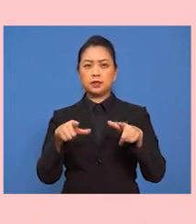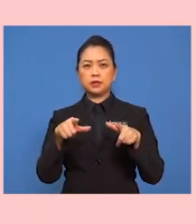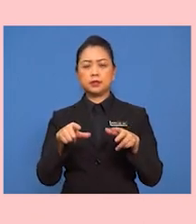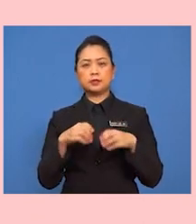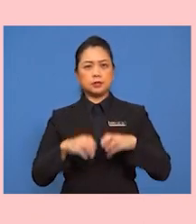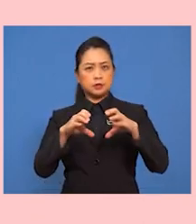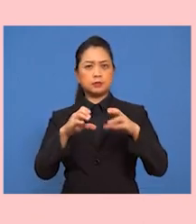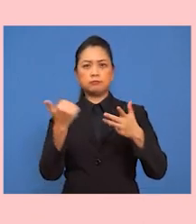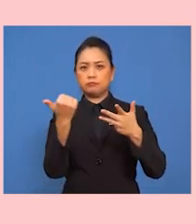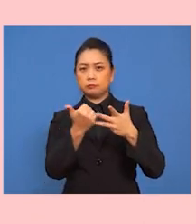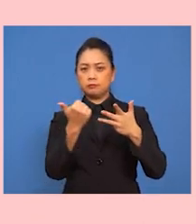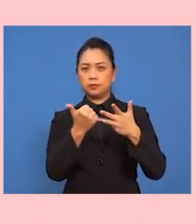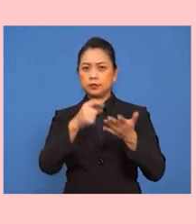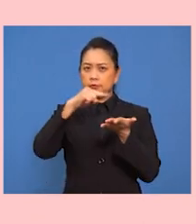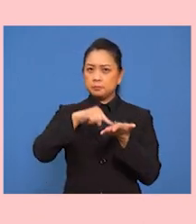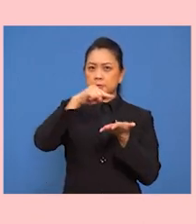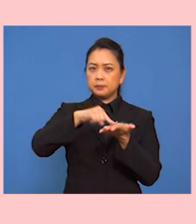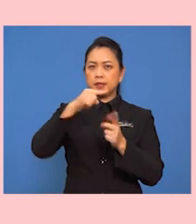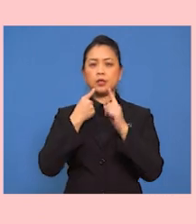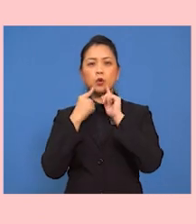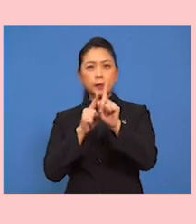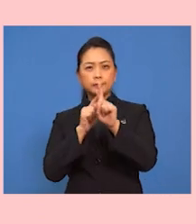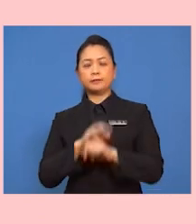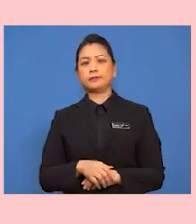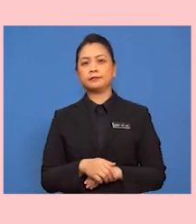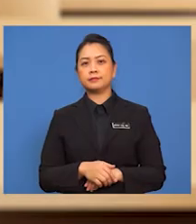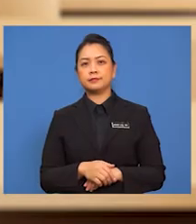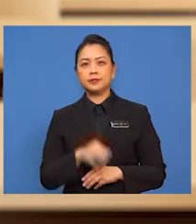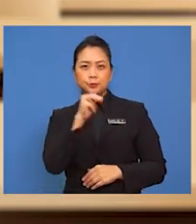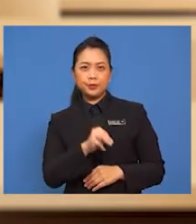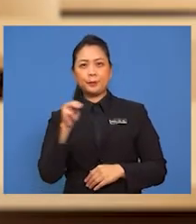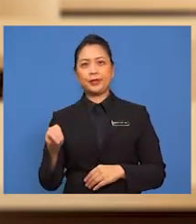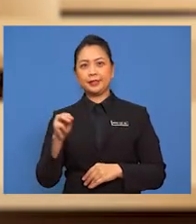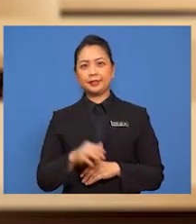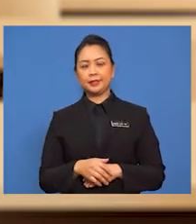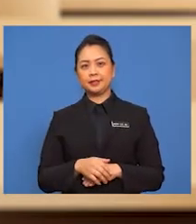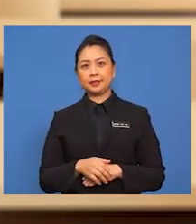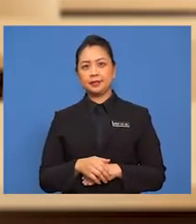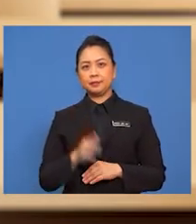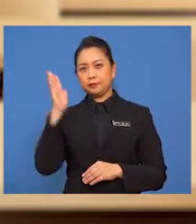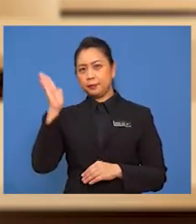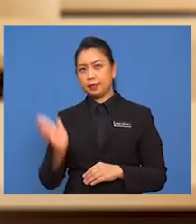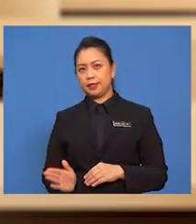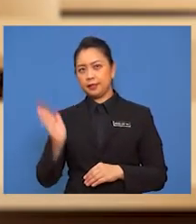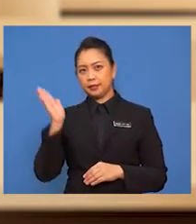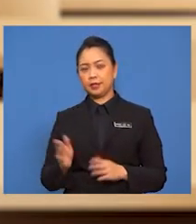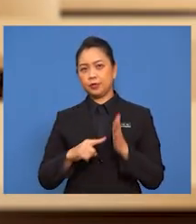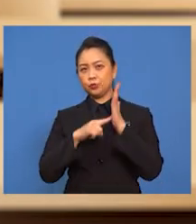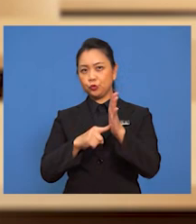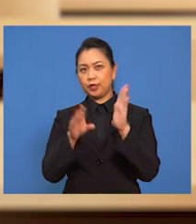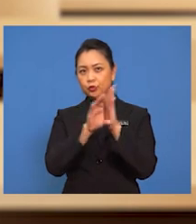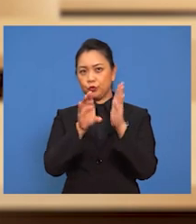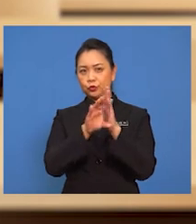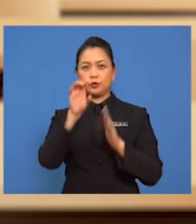yang terakhir ialah menyemak jawapan Murid-murid, paparan menunjukkan